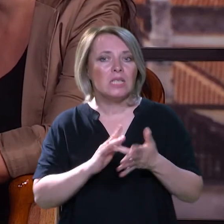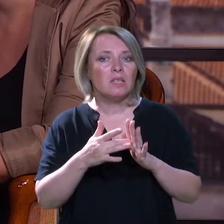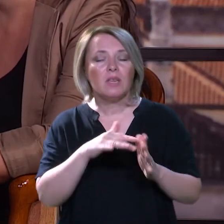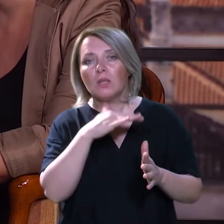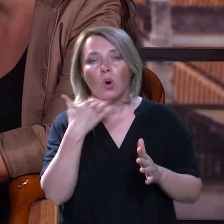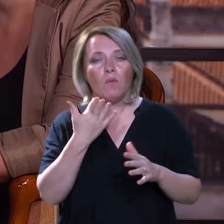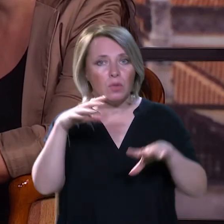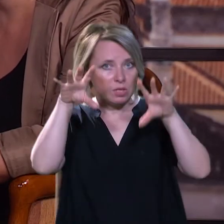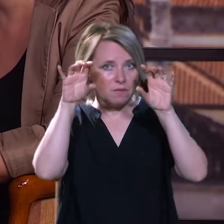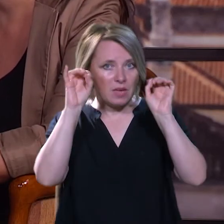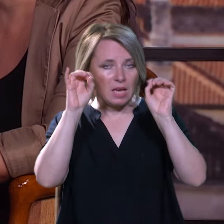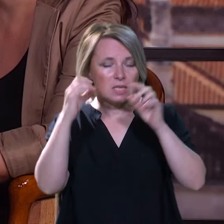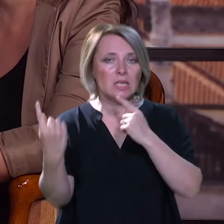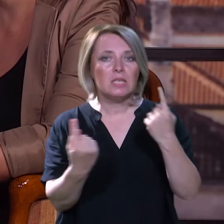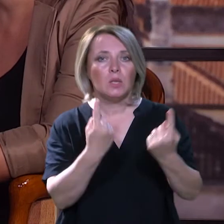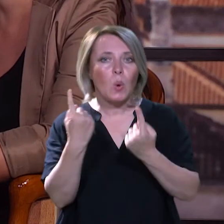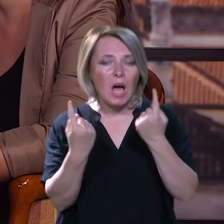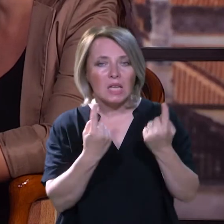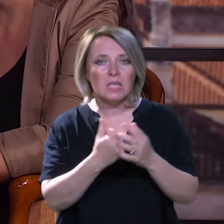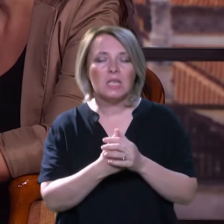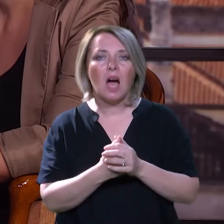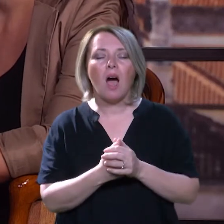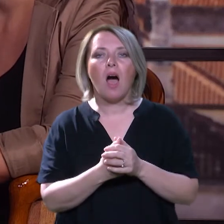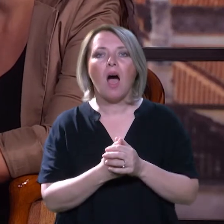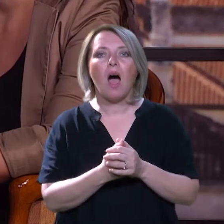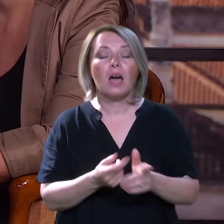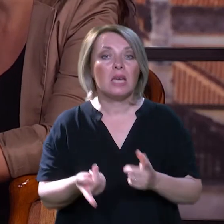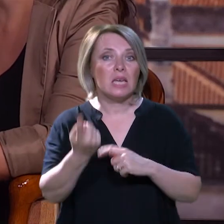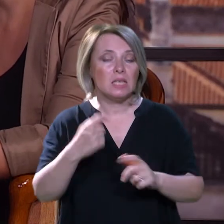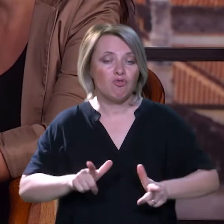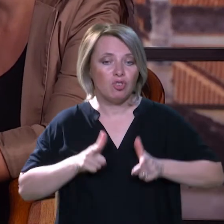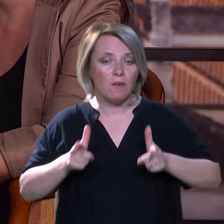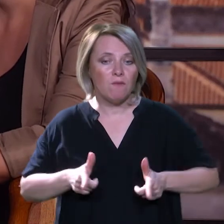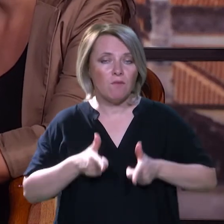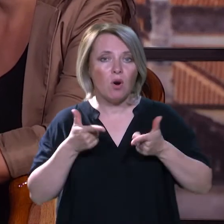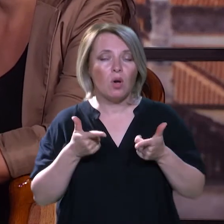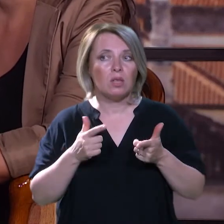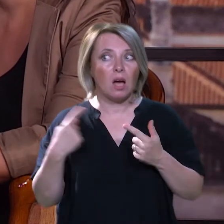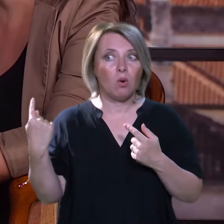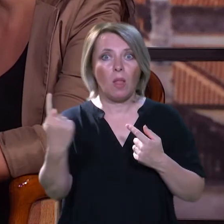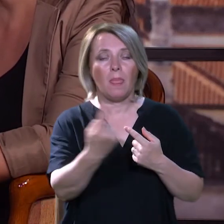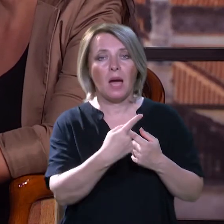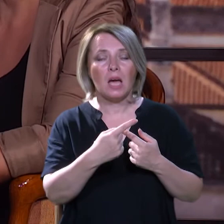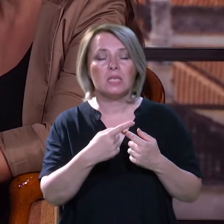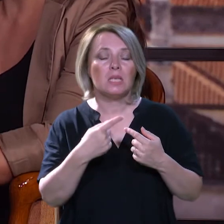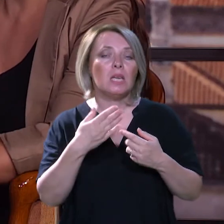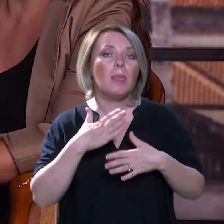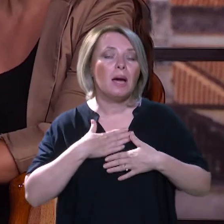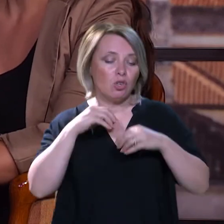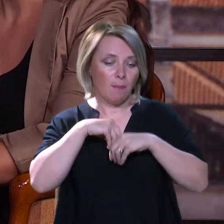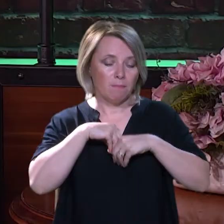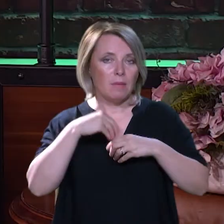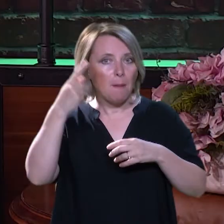dovoljno svjesni situacija i života koji nas nekako okruža, ali mentalnog